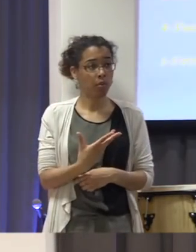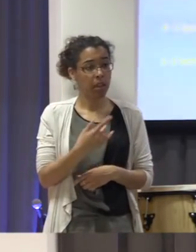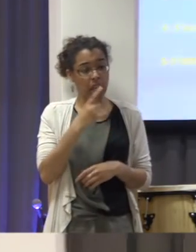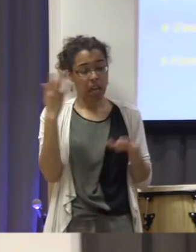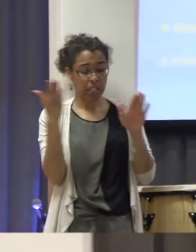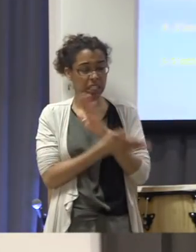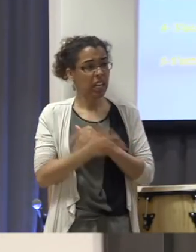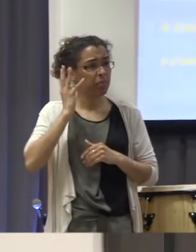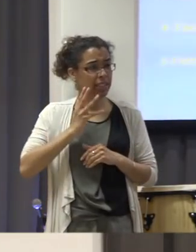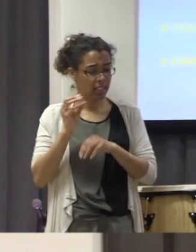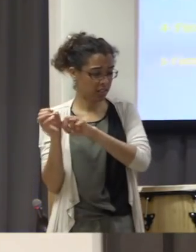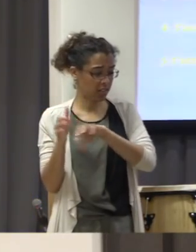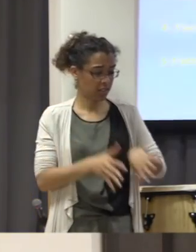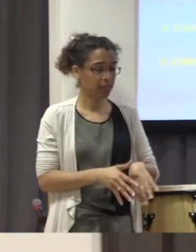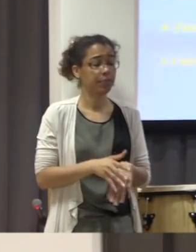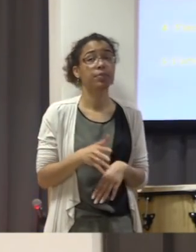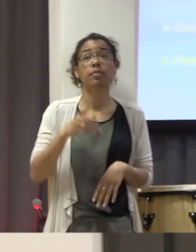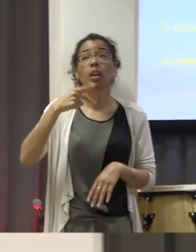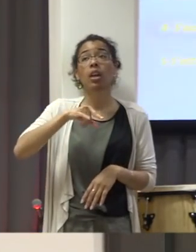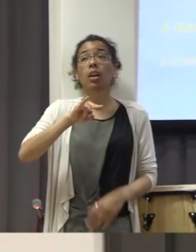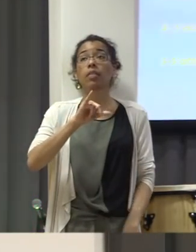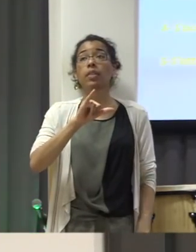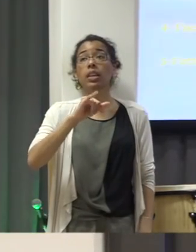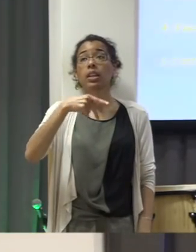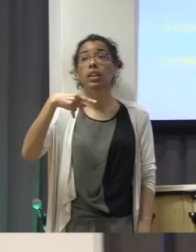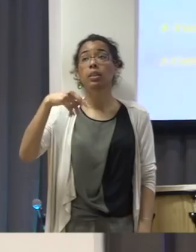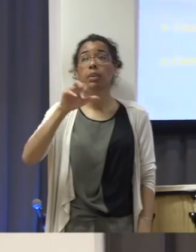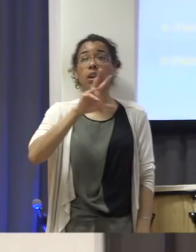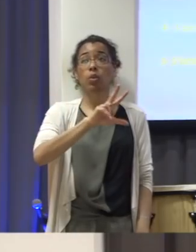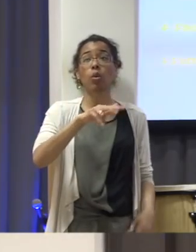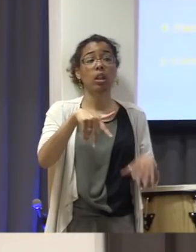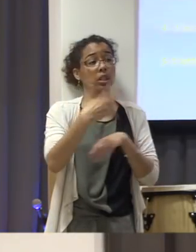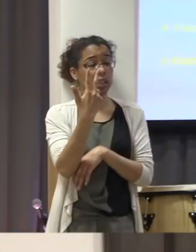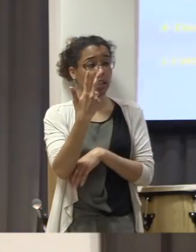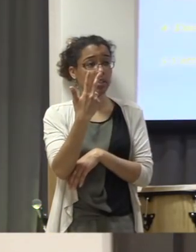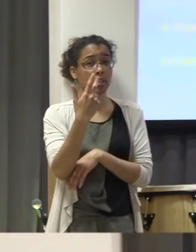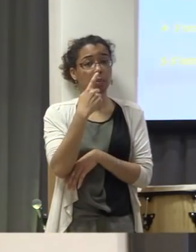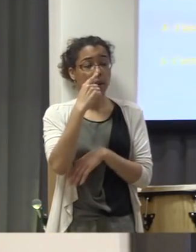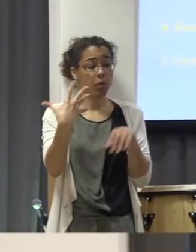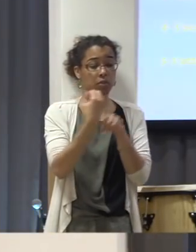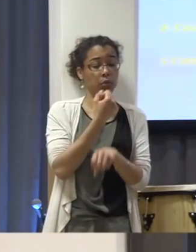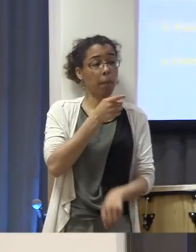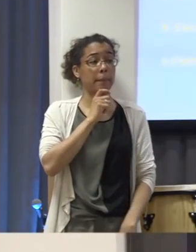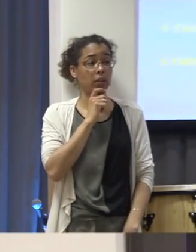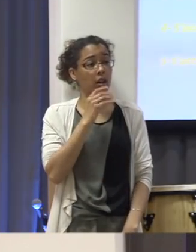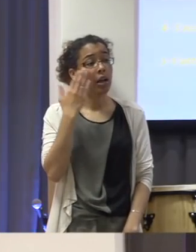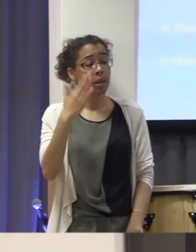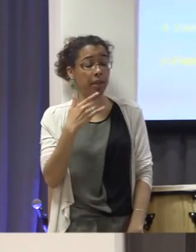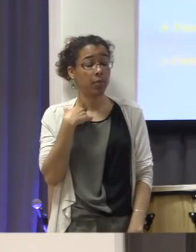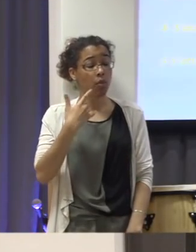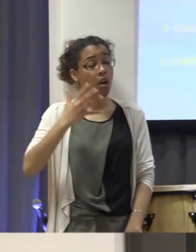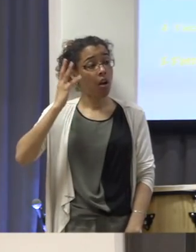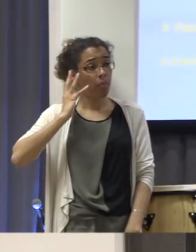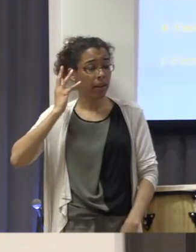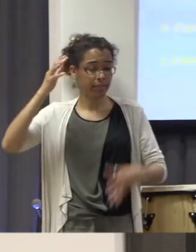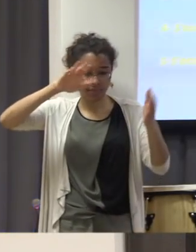du passé. Philippiens 3,13 dit, frère, je ne pense pas l'avoir saisi, mais j'ai fait une chose, oubliant ce